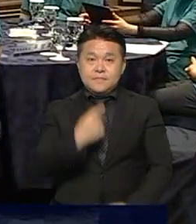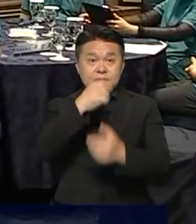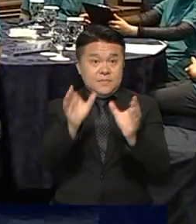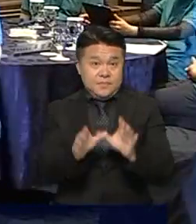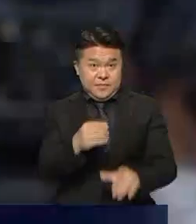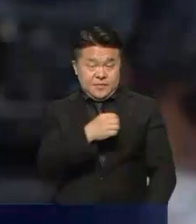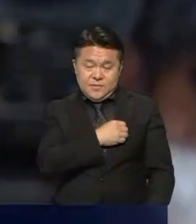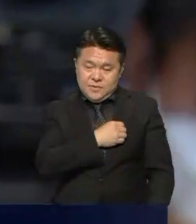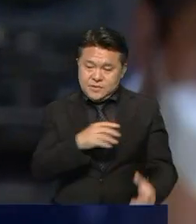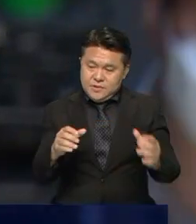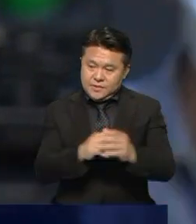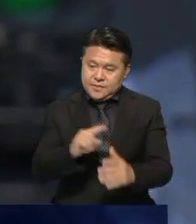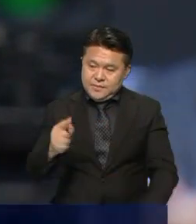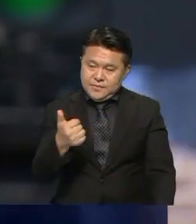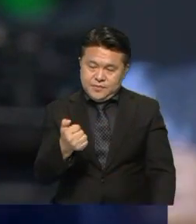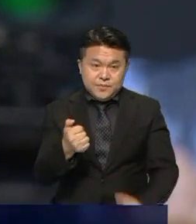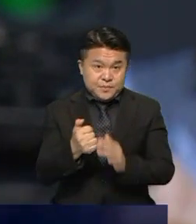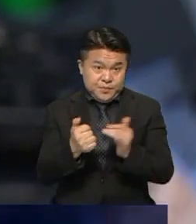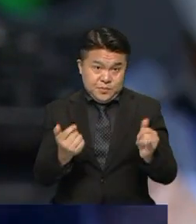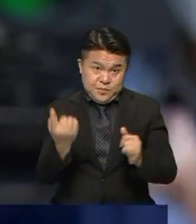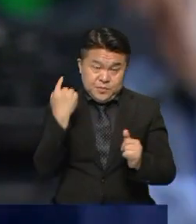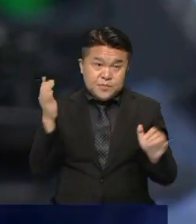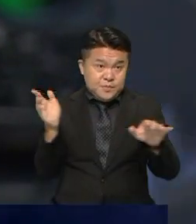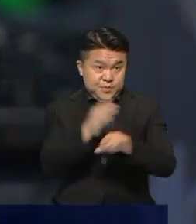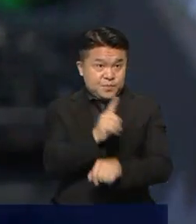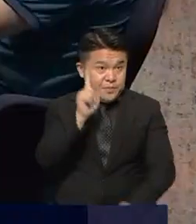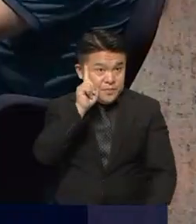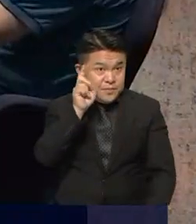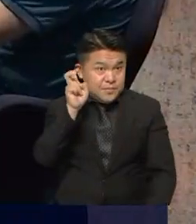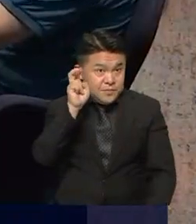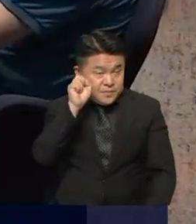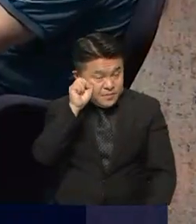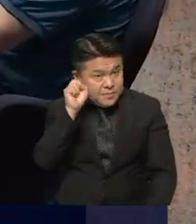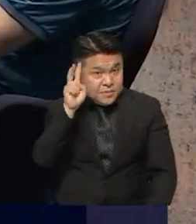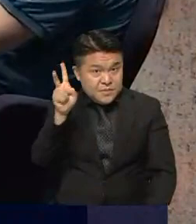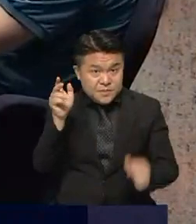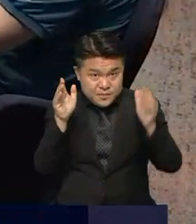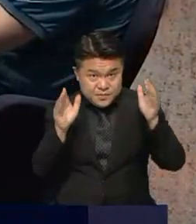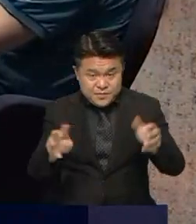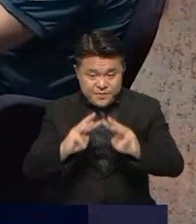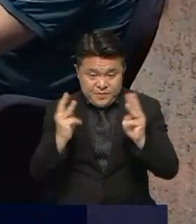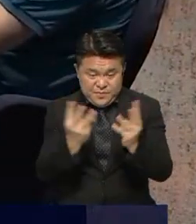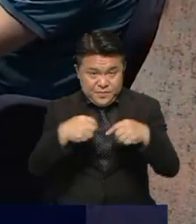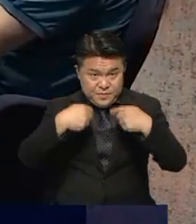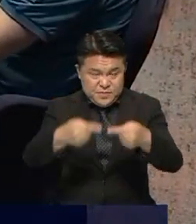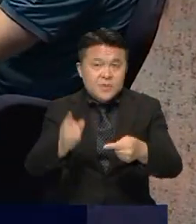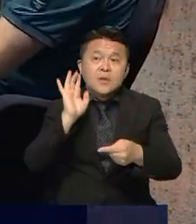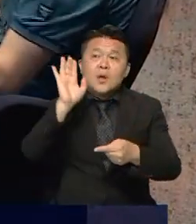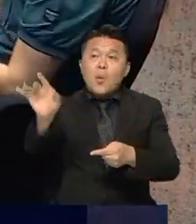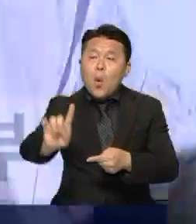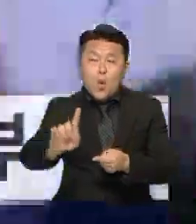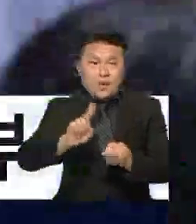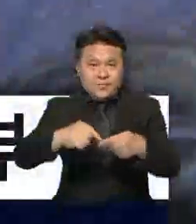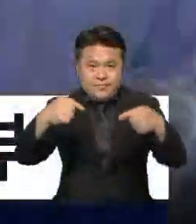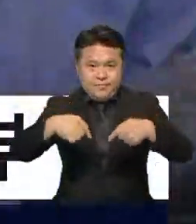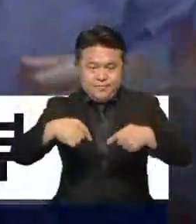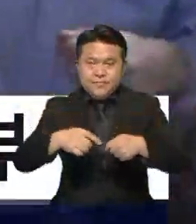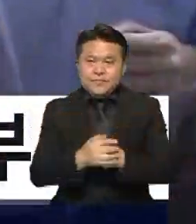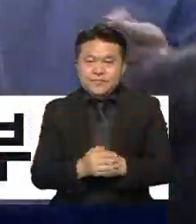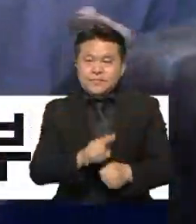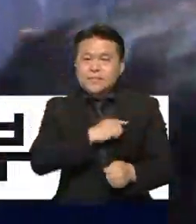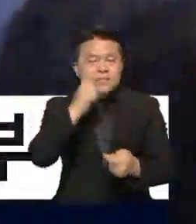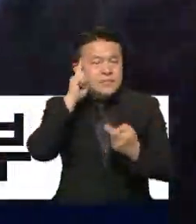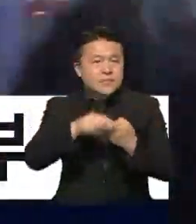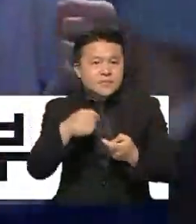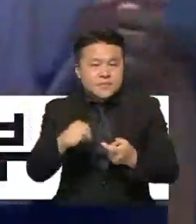민주당 의원 155명은 어제부터 1박 2일 동안 워크숍에 참석해 당의 향후 방향을 논의했습니다. 최대 관심사는